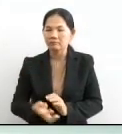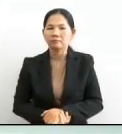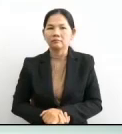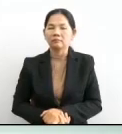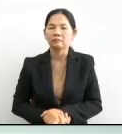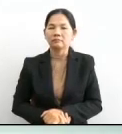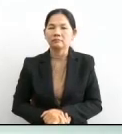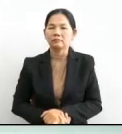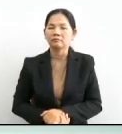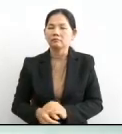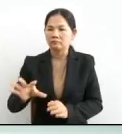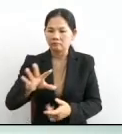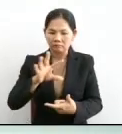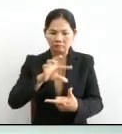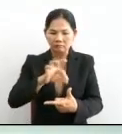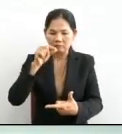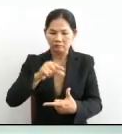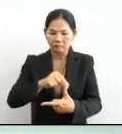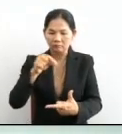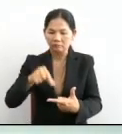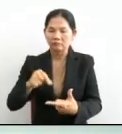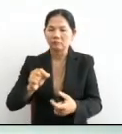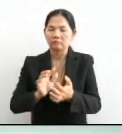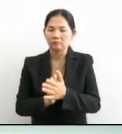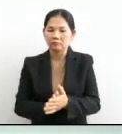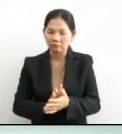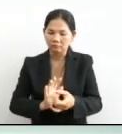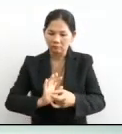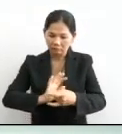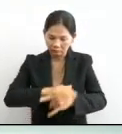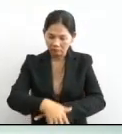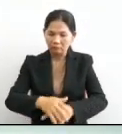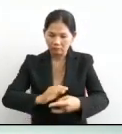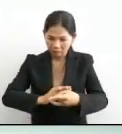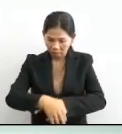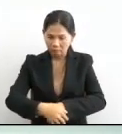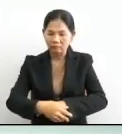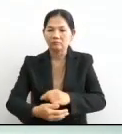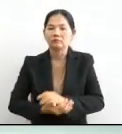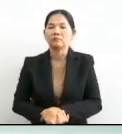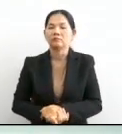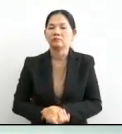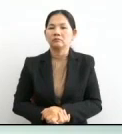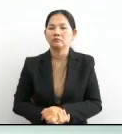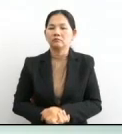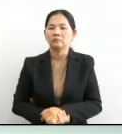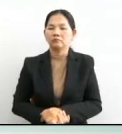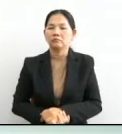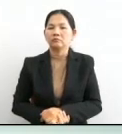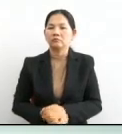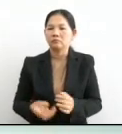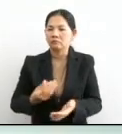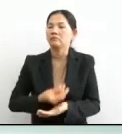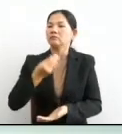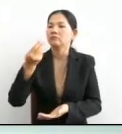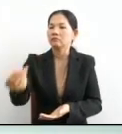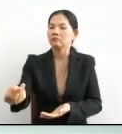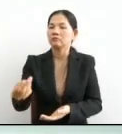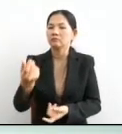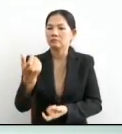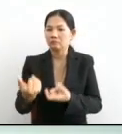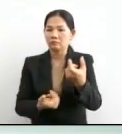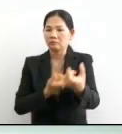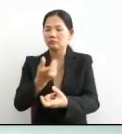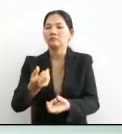chẳng quạt chừa rơ một rổ bó đâm đầm lồng mí chẳng về để quạt đâm đầm lồng mí bàn hay ạ à. Còn giờ từ lụ chẳng quạt bàn ấy